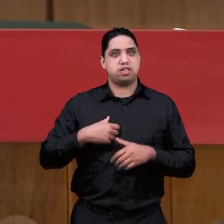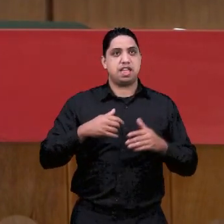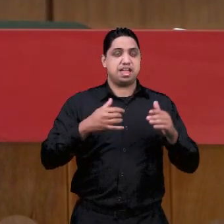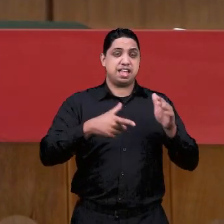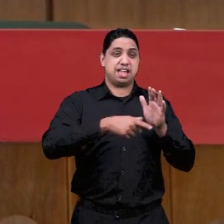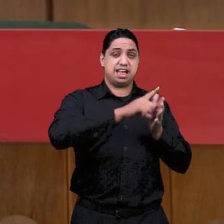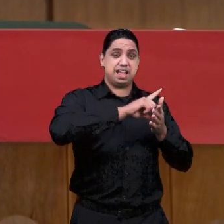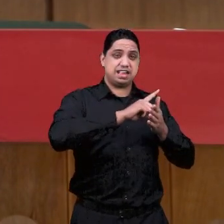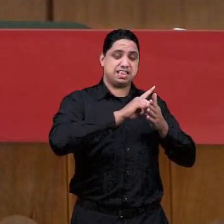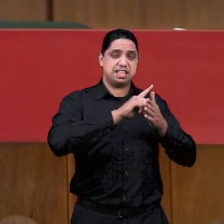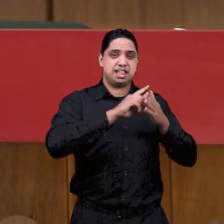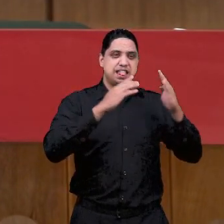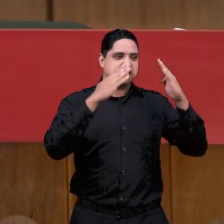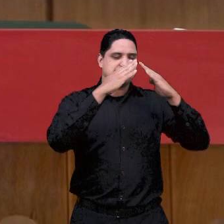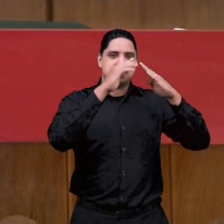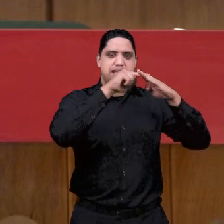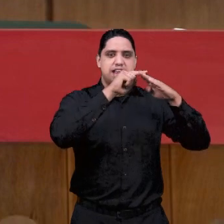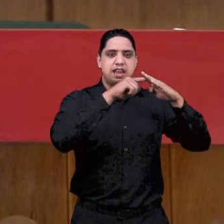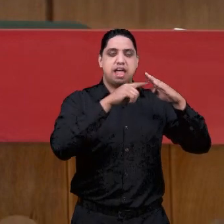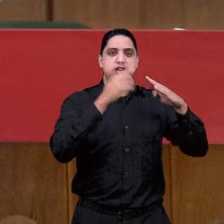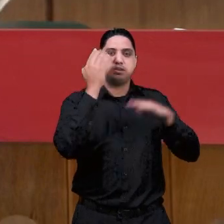banc, c'est en bois. Bah, il y met